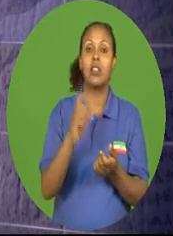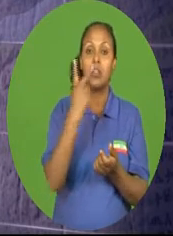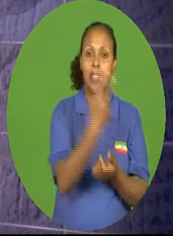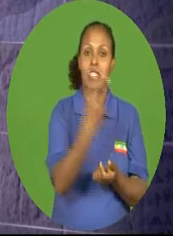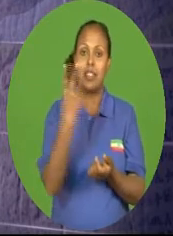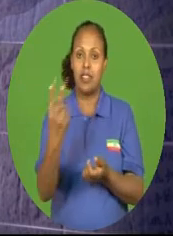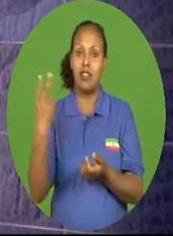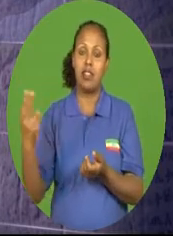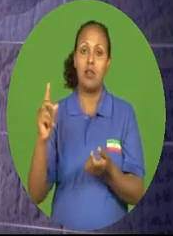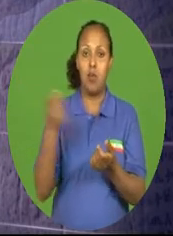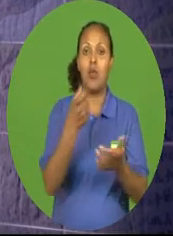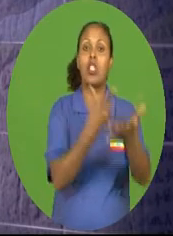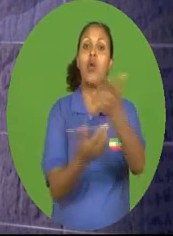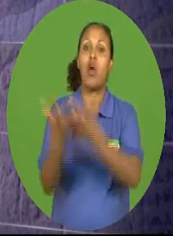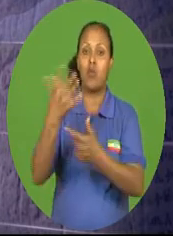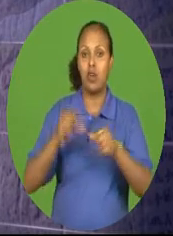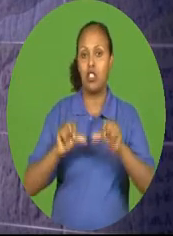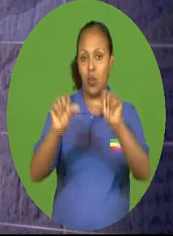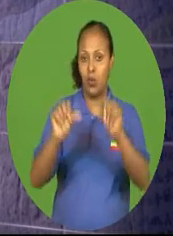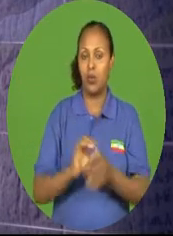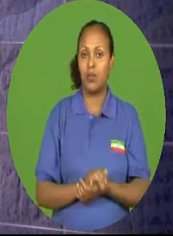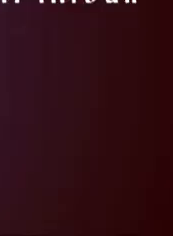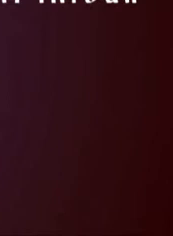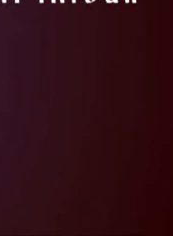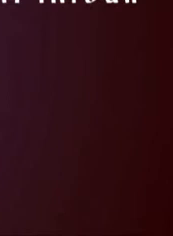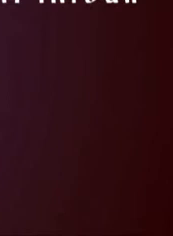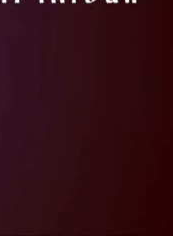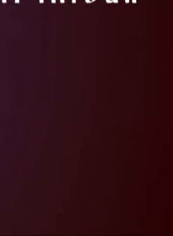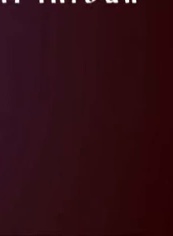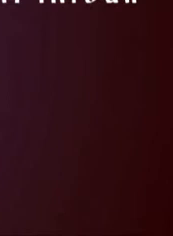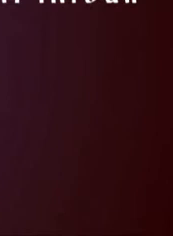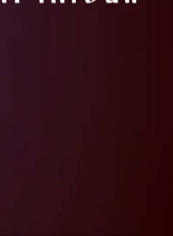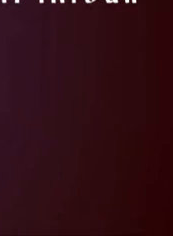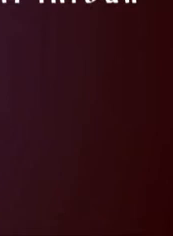በቀረቡላችሁ ጥያቄዎች እንድ ጥንድ በመሆን ተወያዩባቸው።